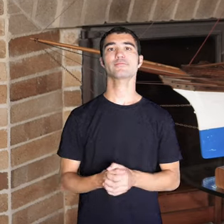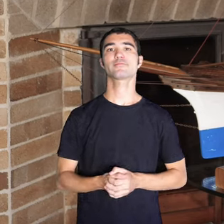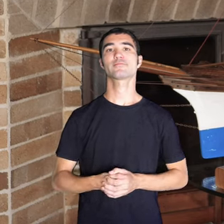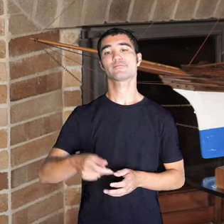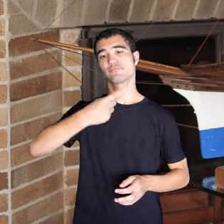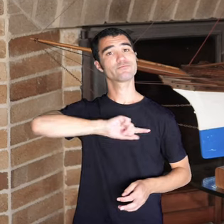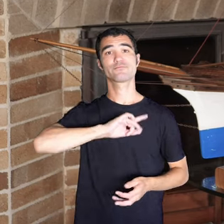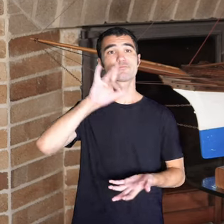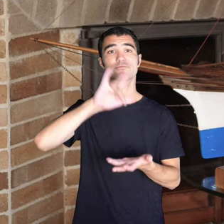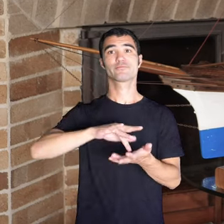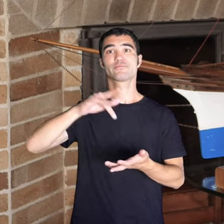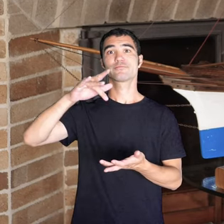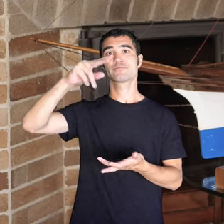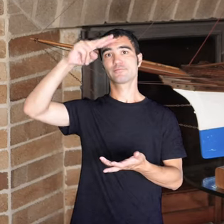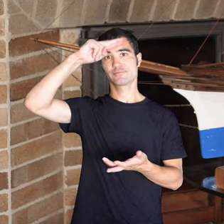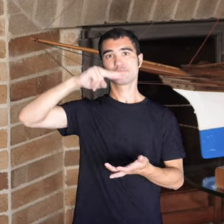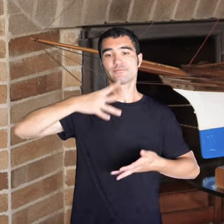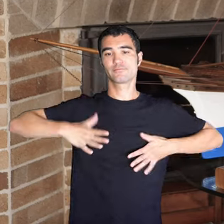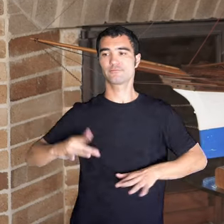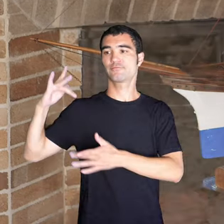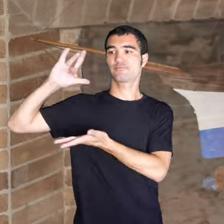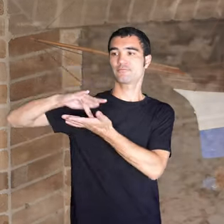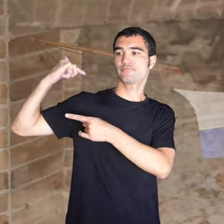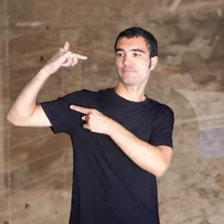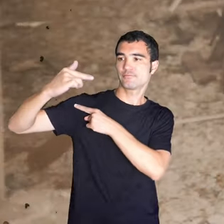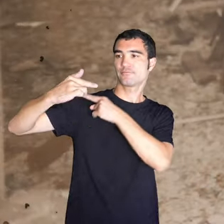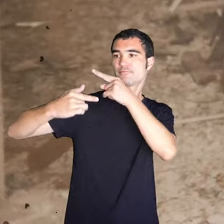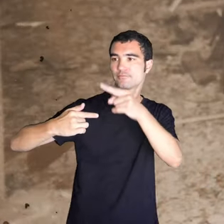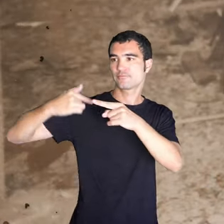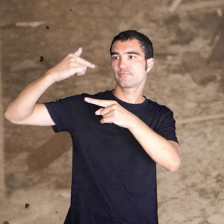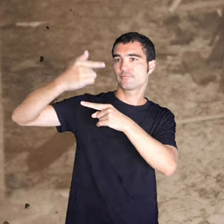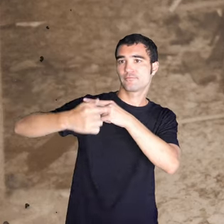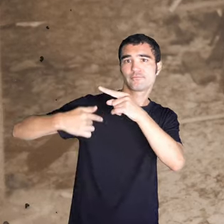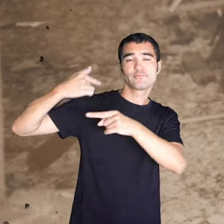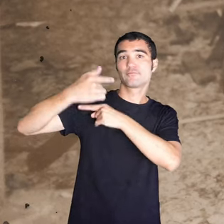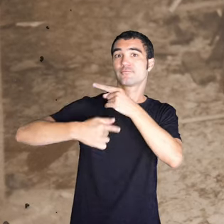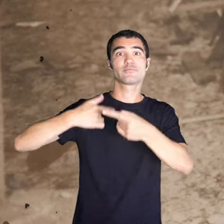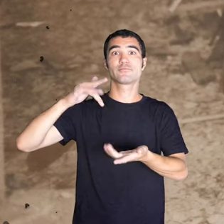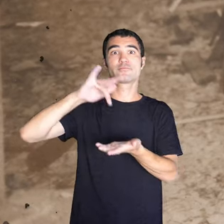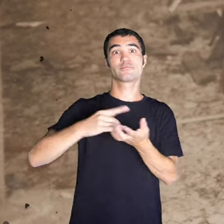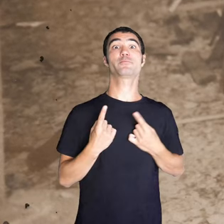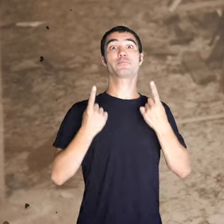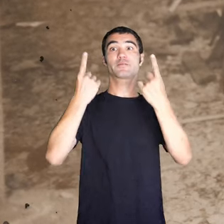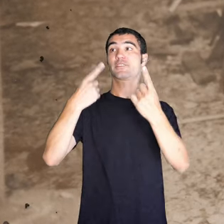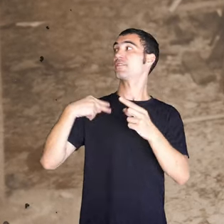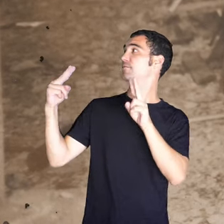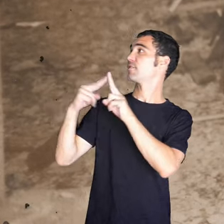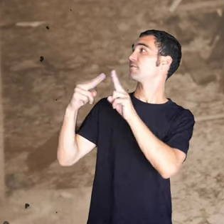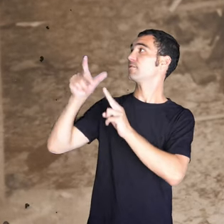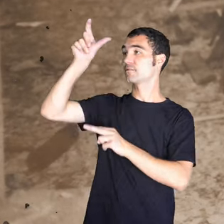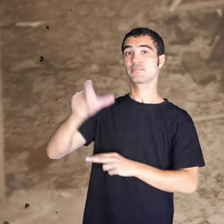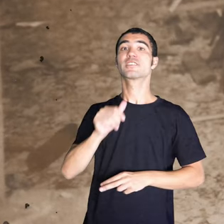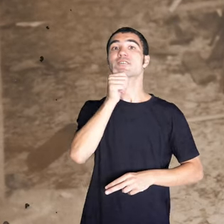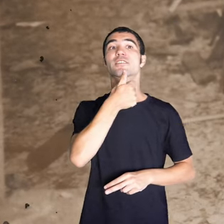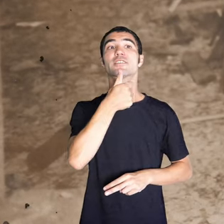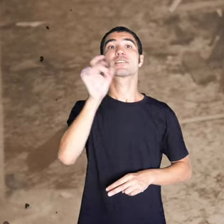varen passar de pares a fills, fins a arribar en el primer que jo he conegut, que era el meu predi